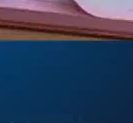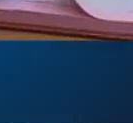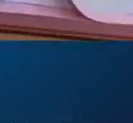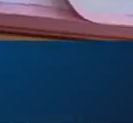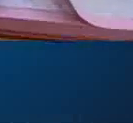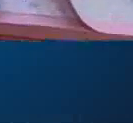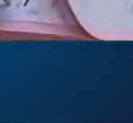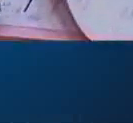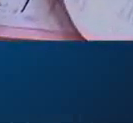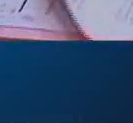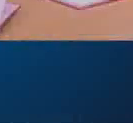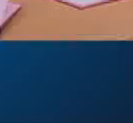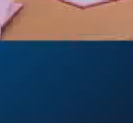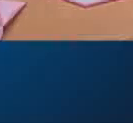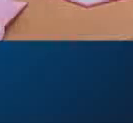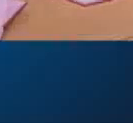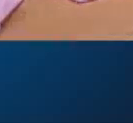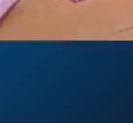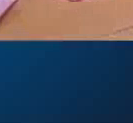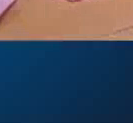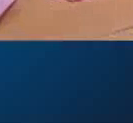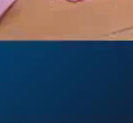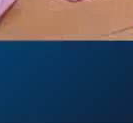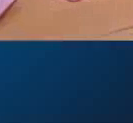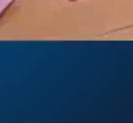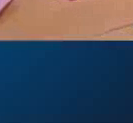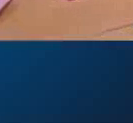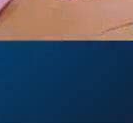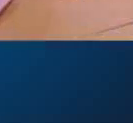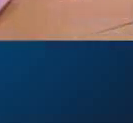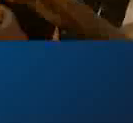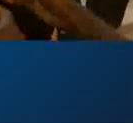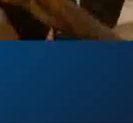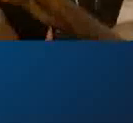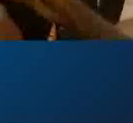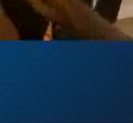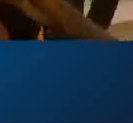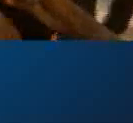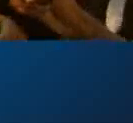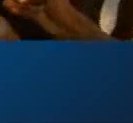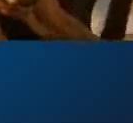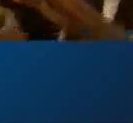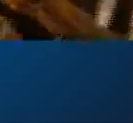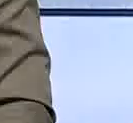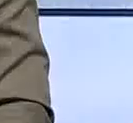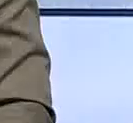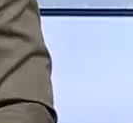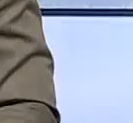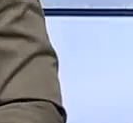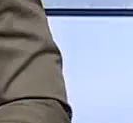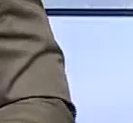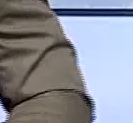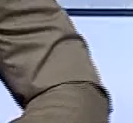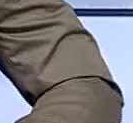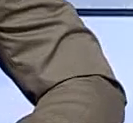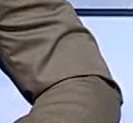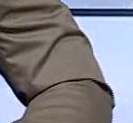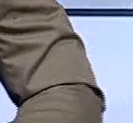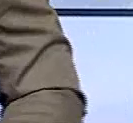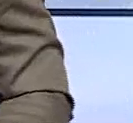minière Diti. La signature de convention a eu lieu à la primature au plateau en présence du chef du gouvernement ivoirien Daniel